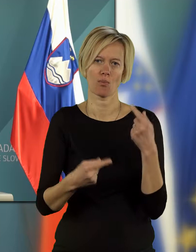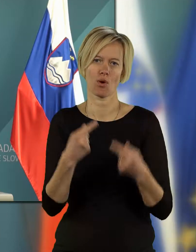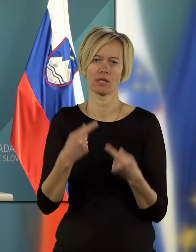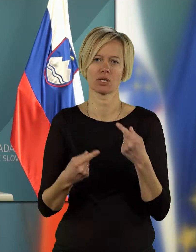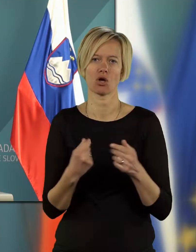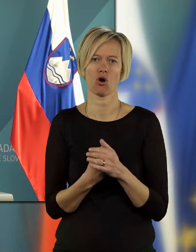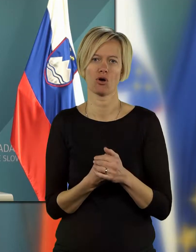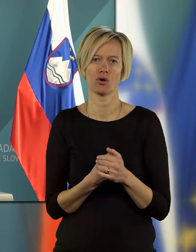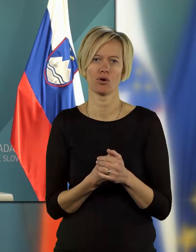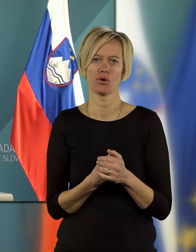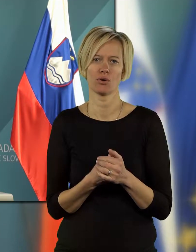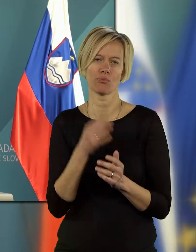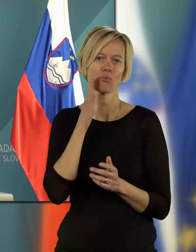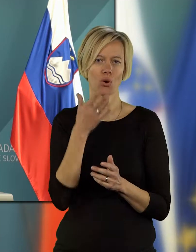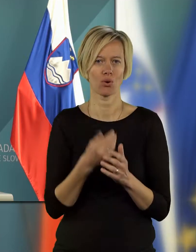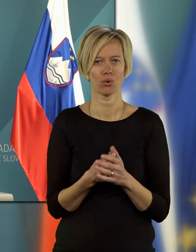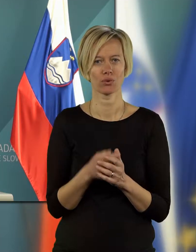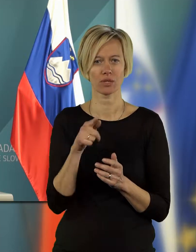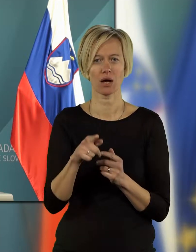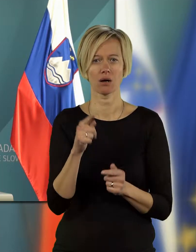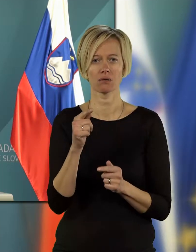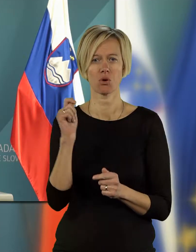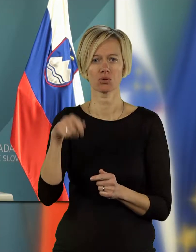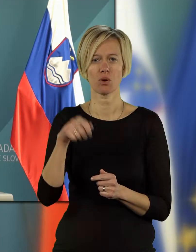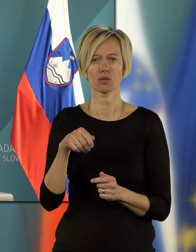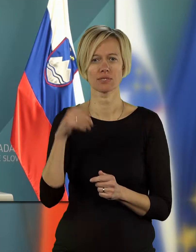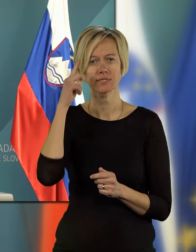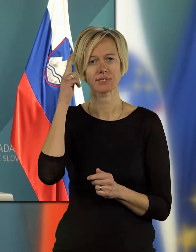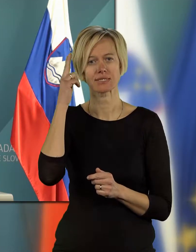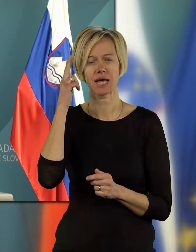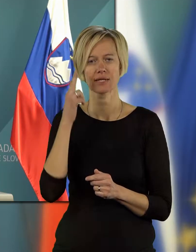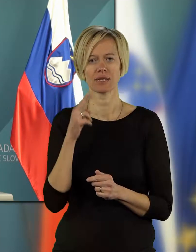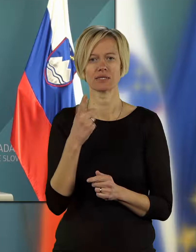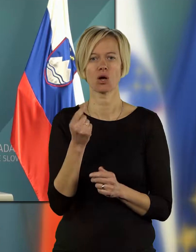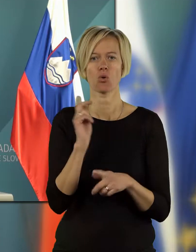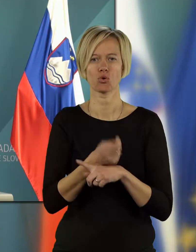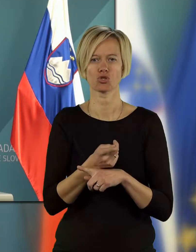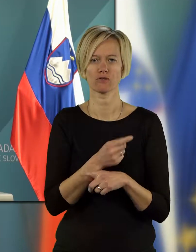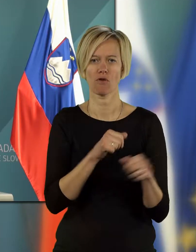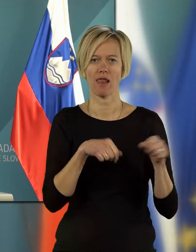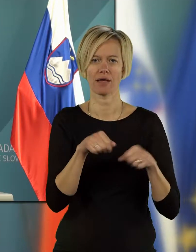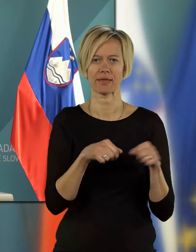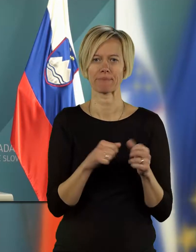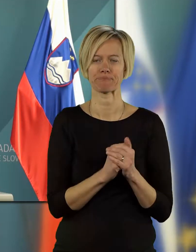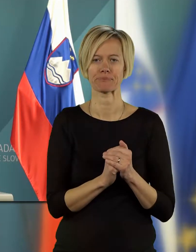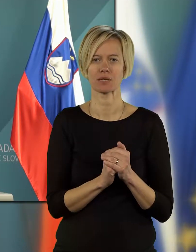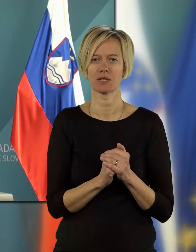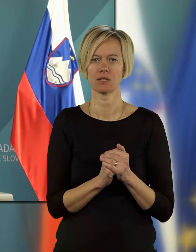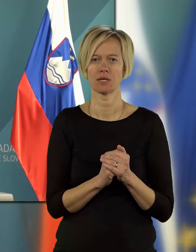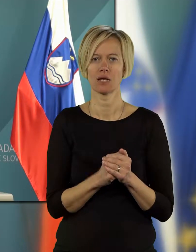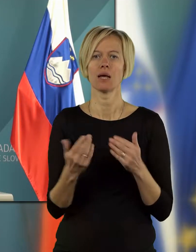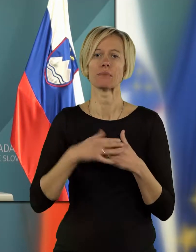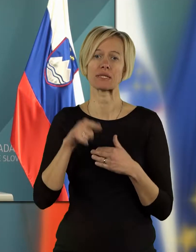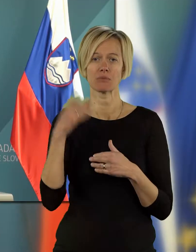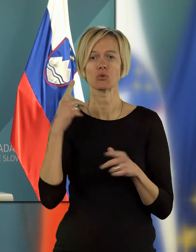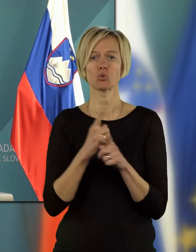zunanjo politiko bo ta odbor seznanjen z odločitvijo vlade. Pri tem je bil pa